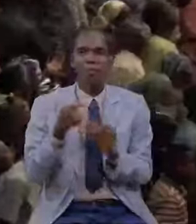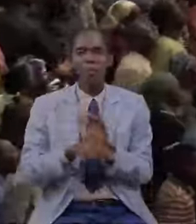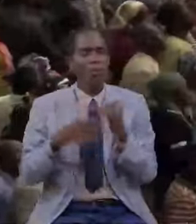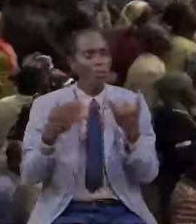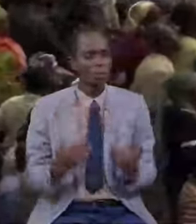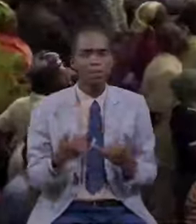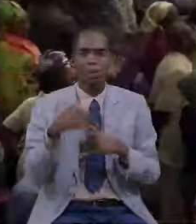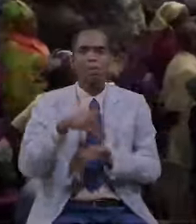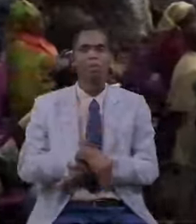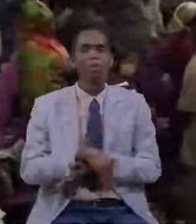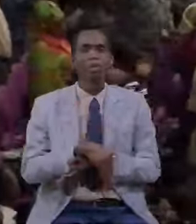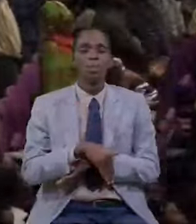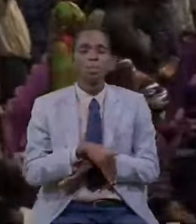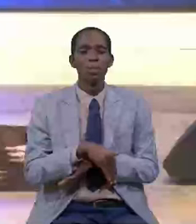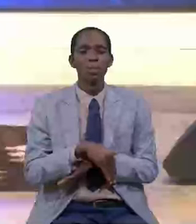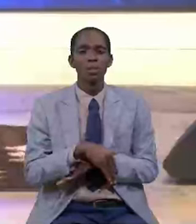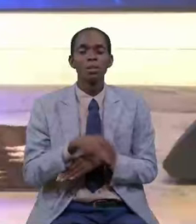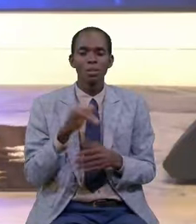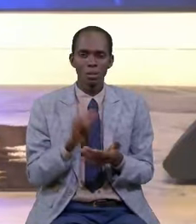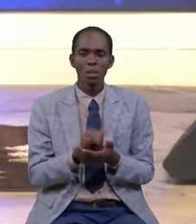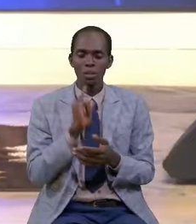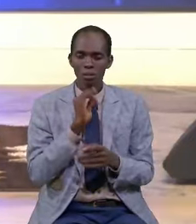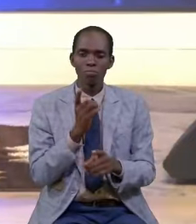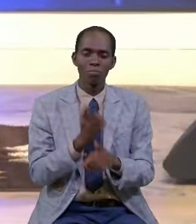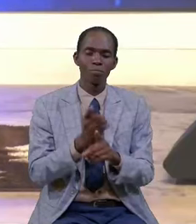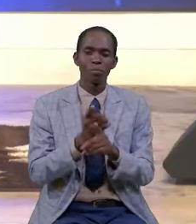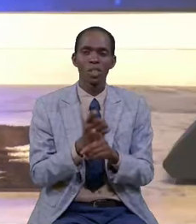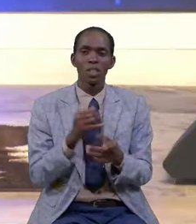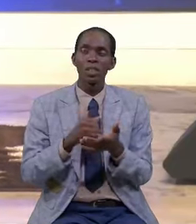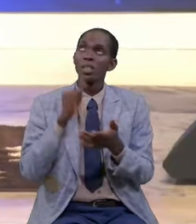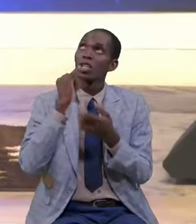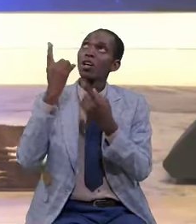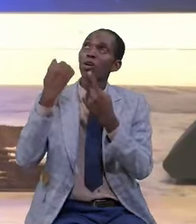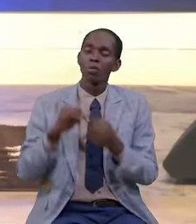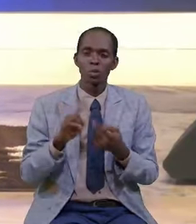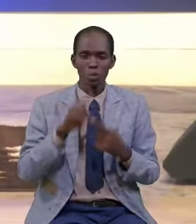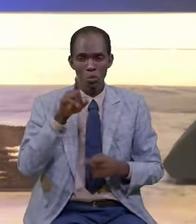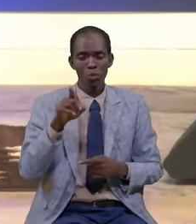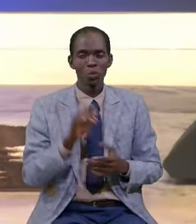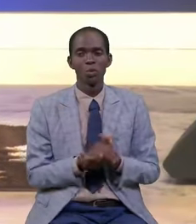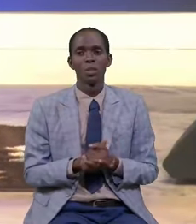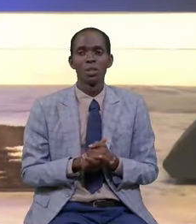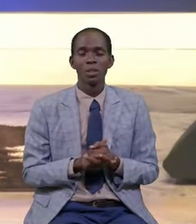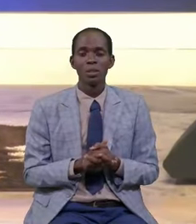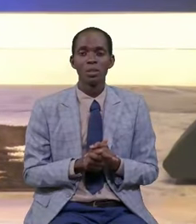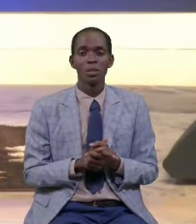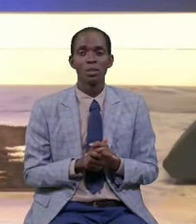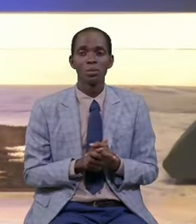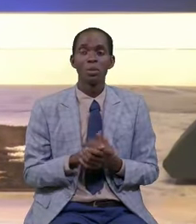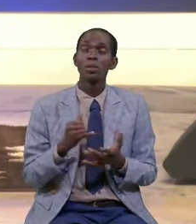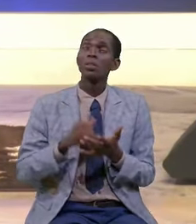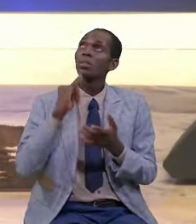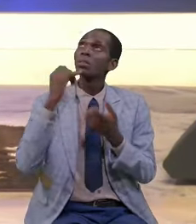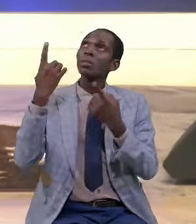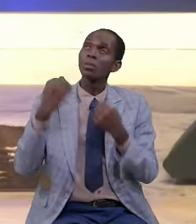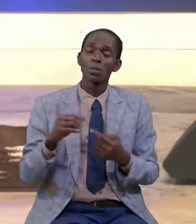soir. C'est ça. Cela vous arrivera. C'est ça. Cela viendra sur